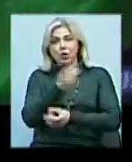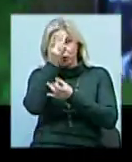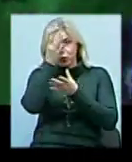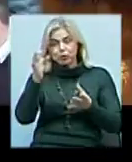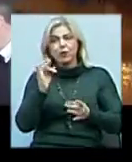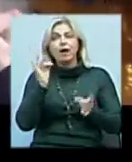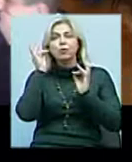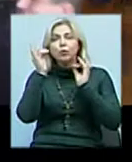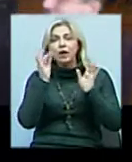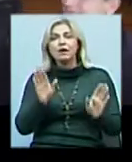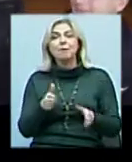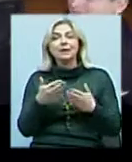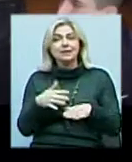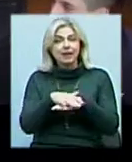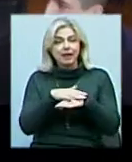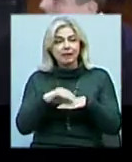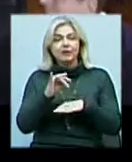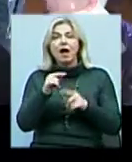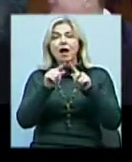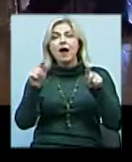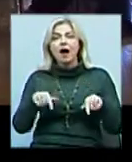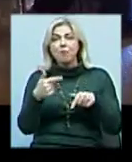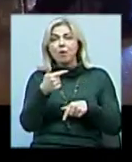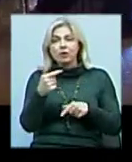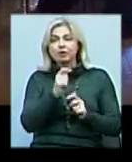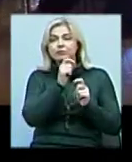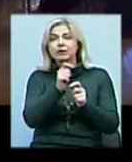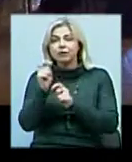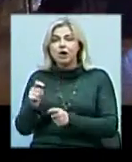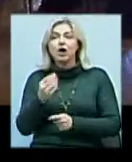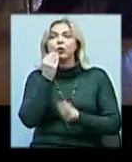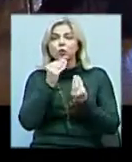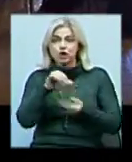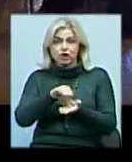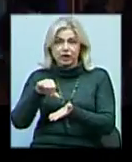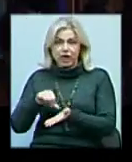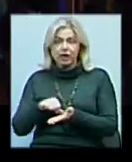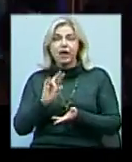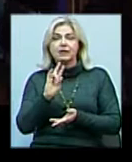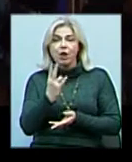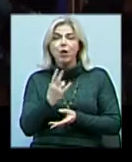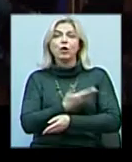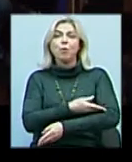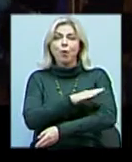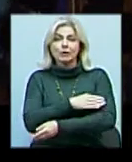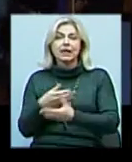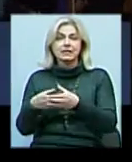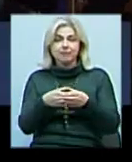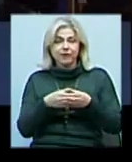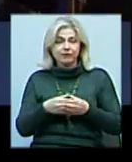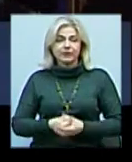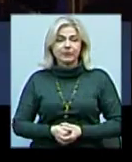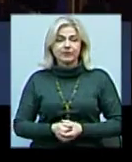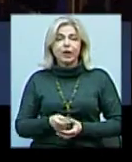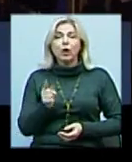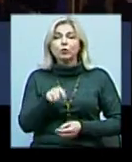пісні. Грамотами відзначили найактивніших членів Миколаївської польської спільноти. Той народ, який не пам'ятає предків,